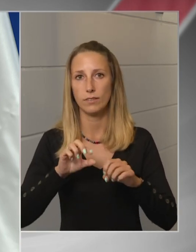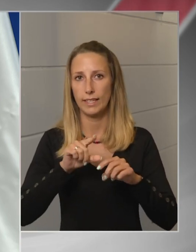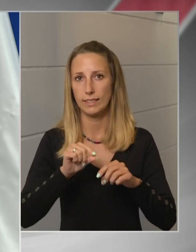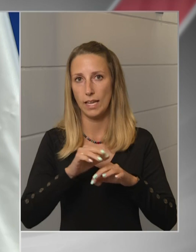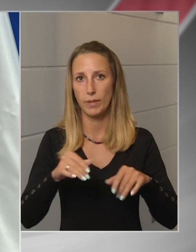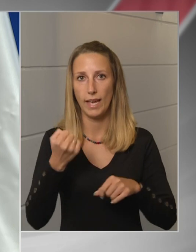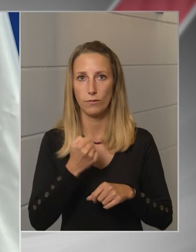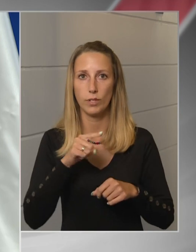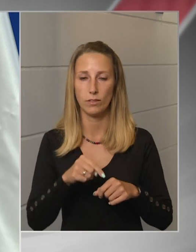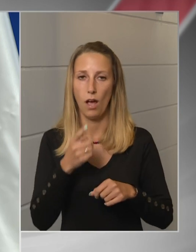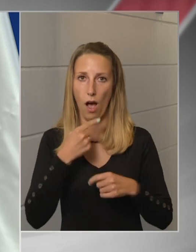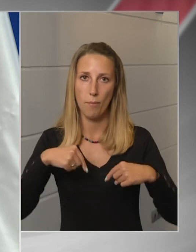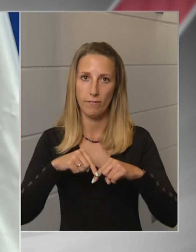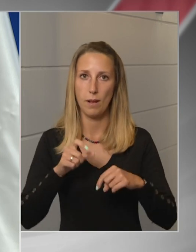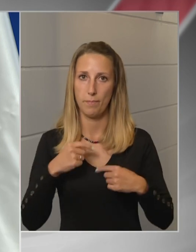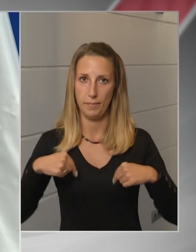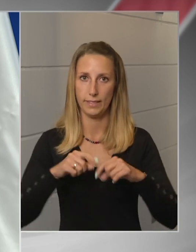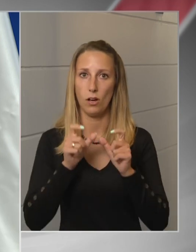Tehát amivel mi tartoztunk, azt kifizettük.